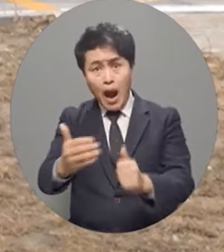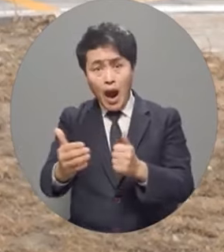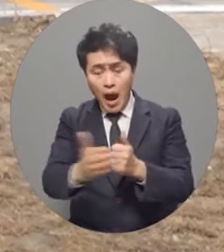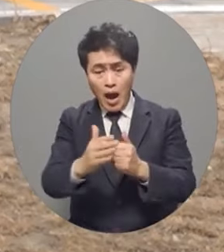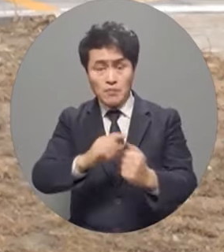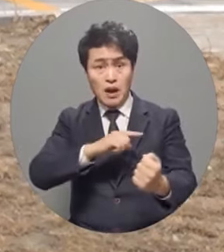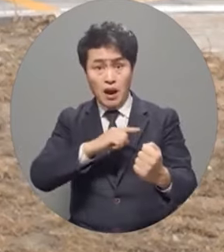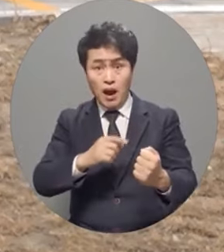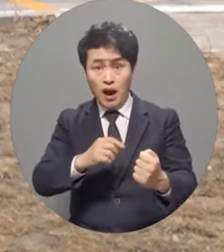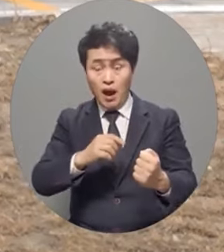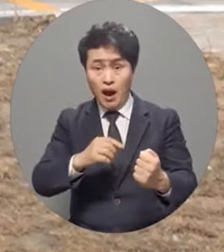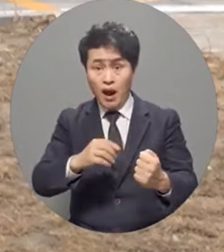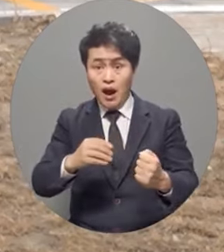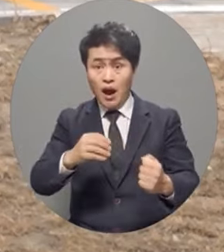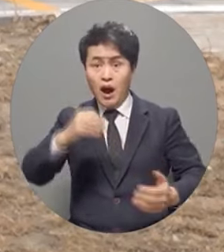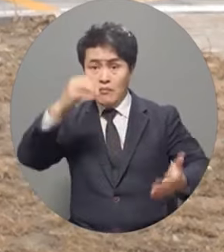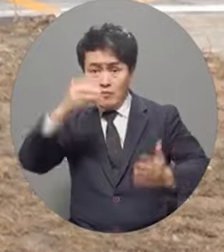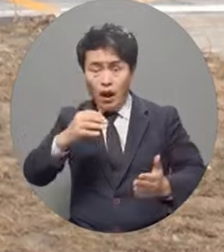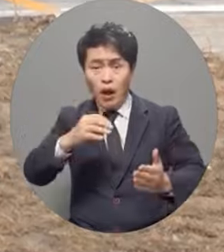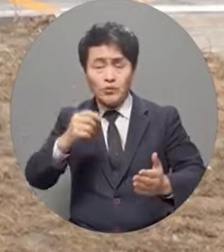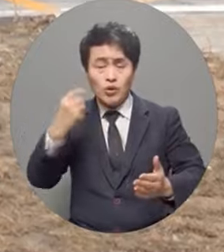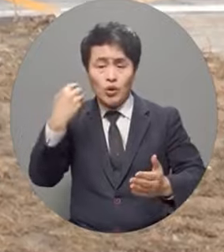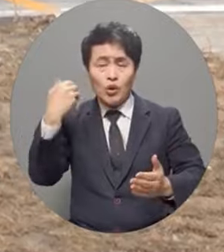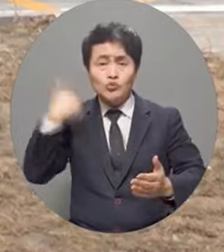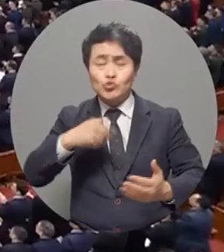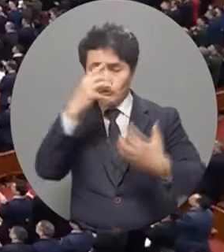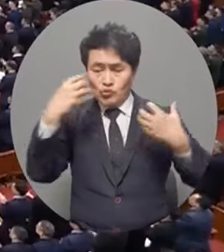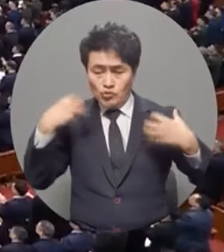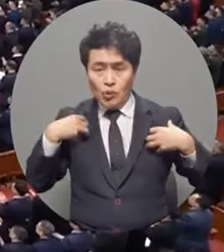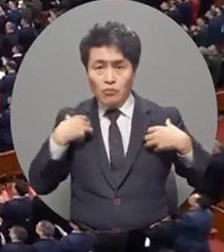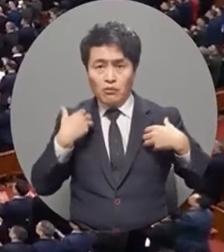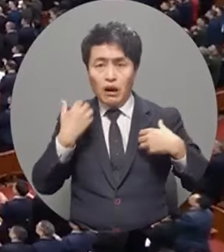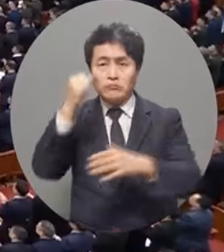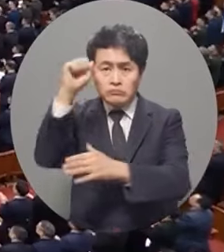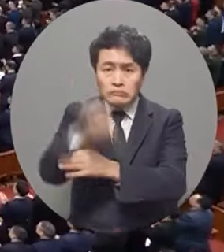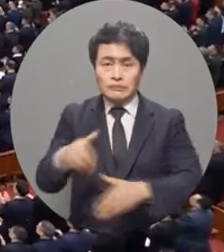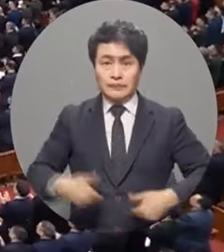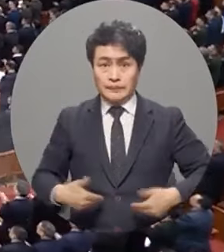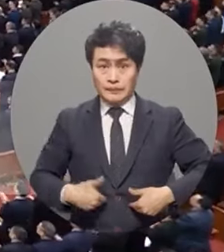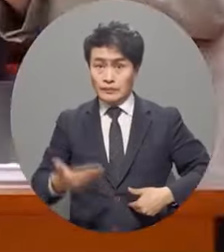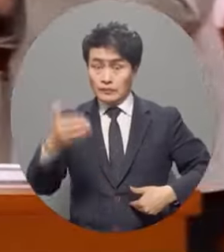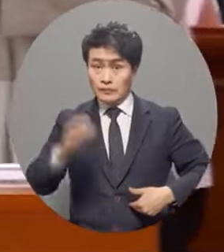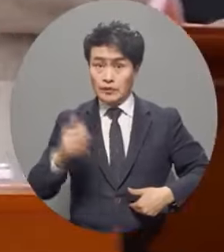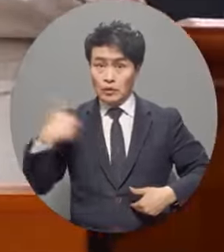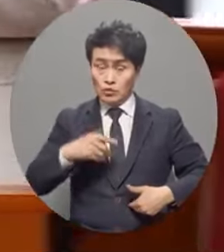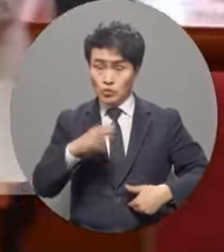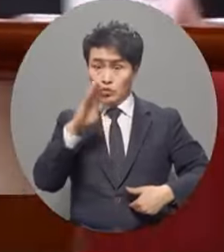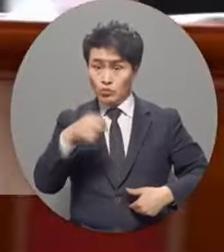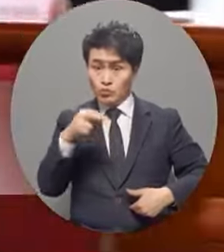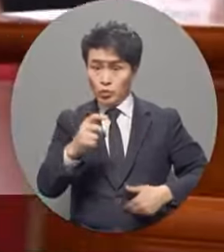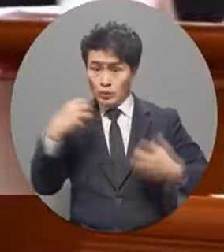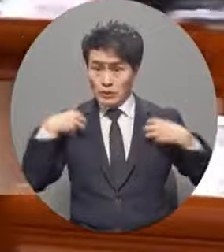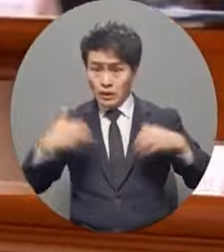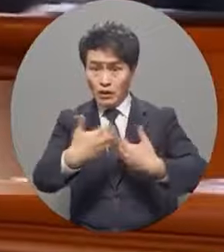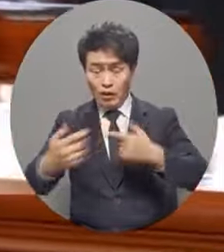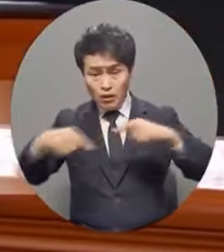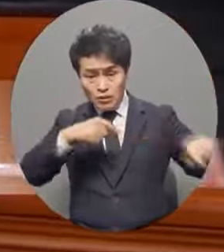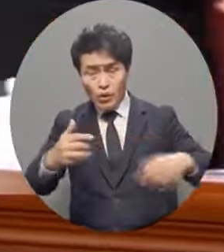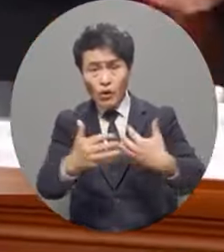자산 대부분이 위치한 중국 당국이 받아들여야 합니다. 그런데 중국 부동산 당국이 최대 정치